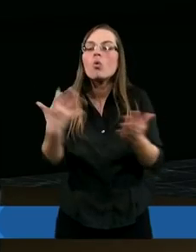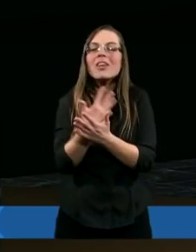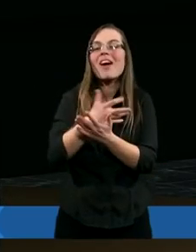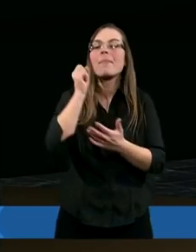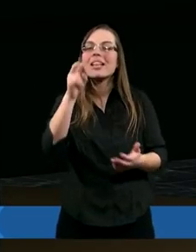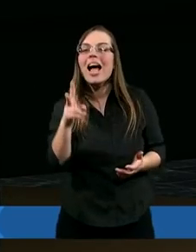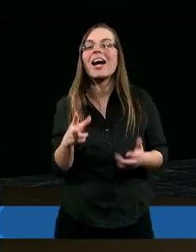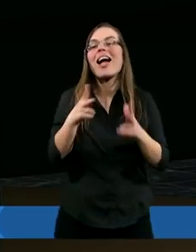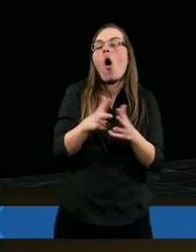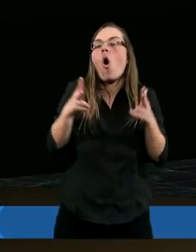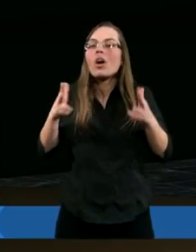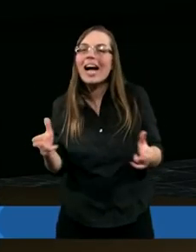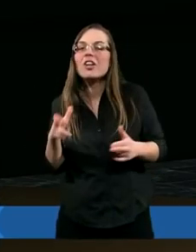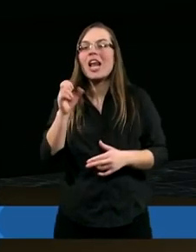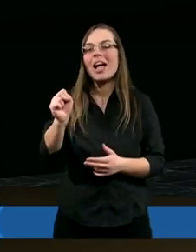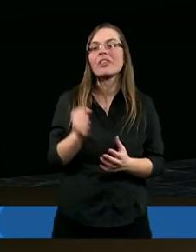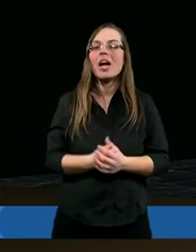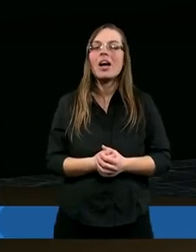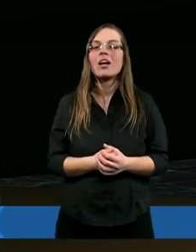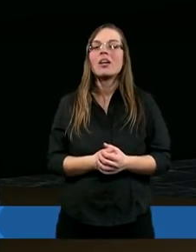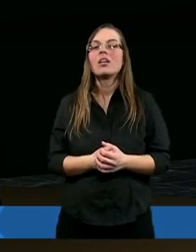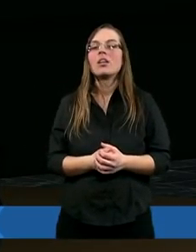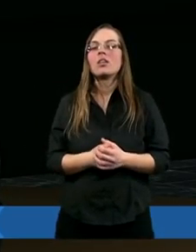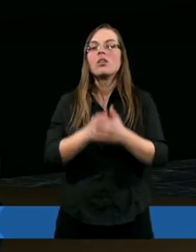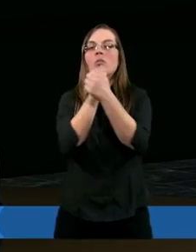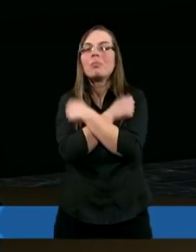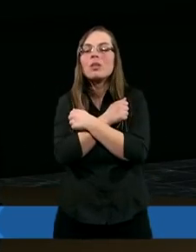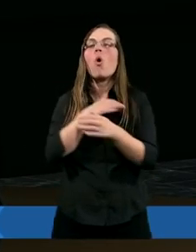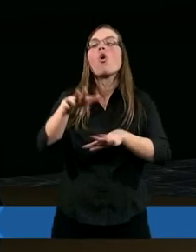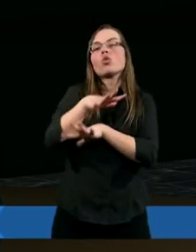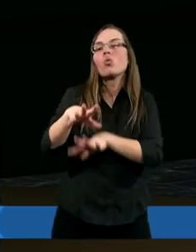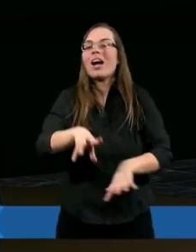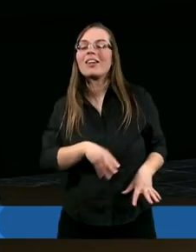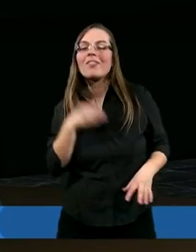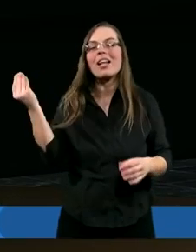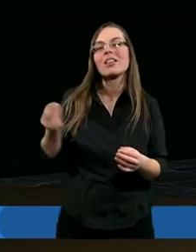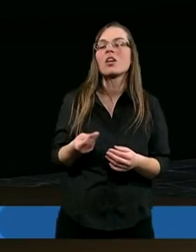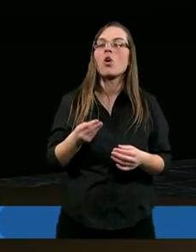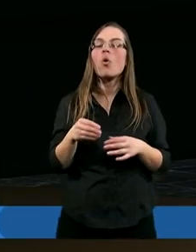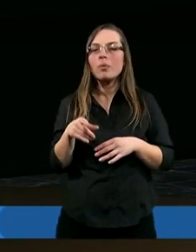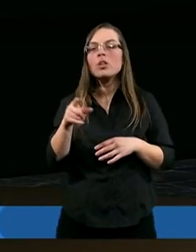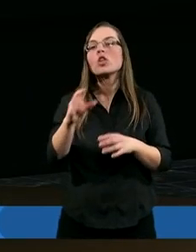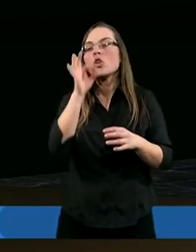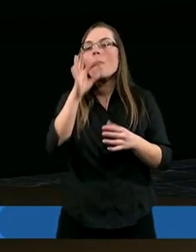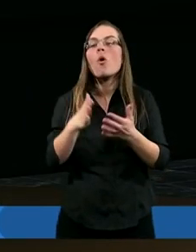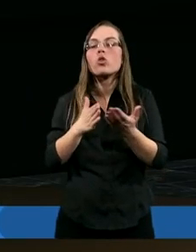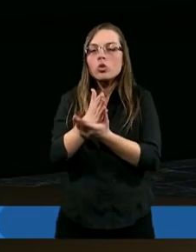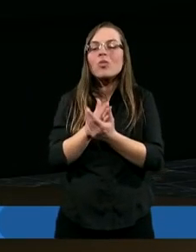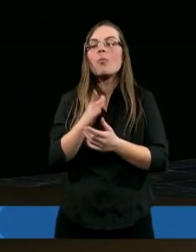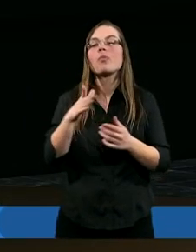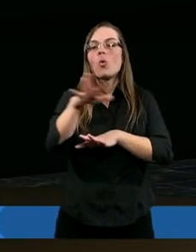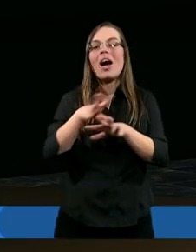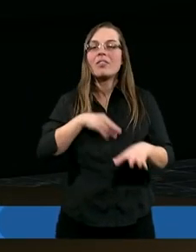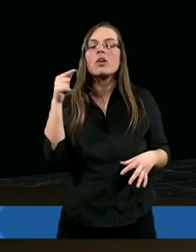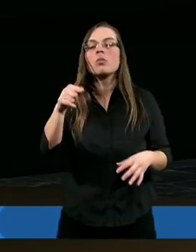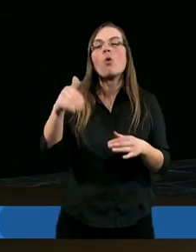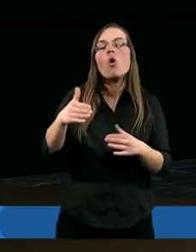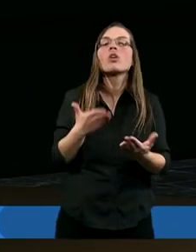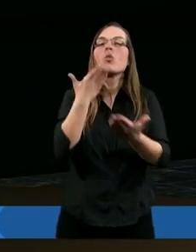Używamy takiego określenia mieć Ducha Świętego, posiadać Ducha Świętego. To